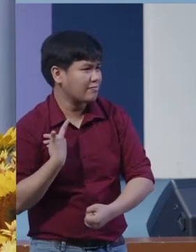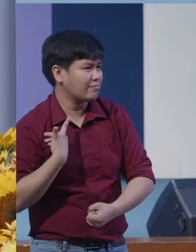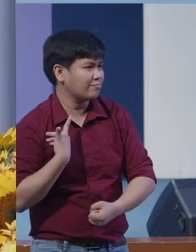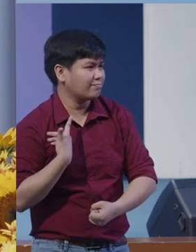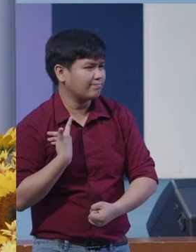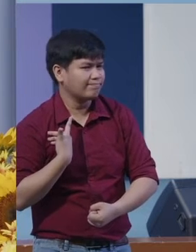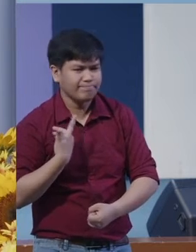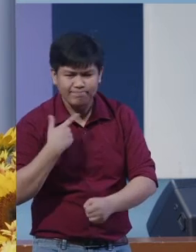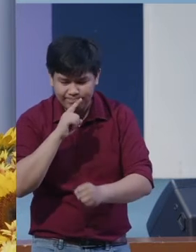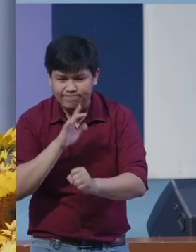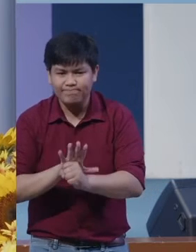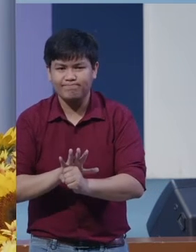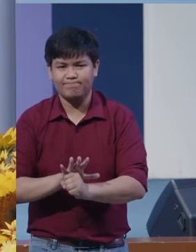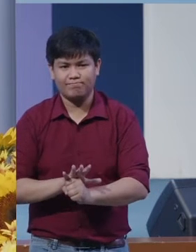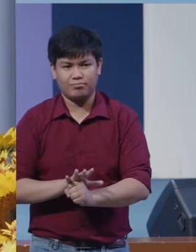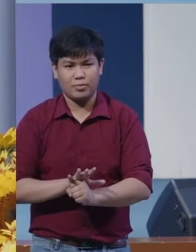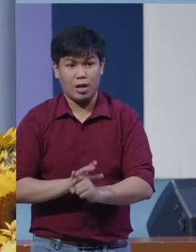yun.